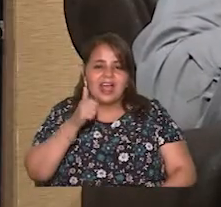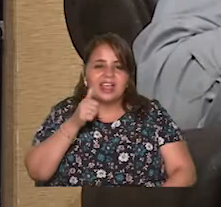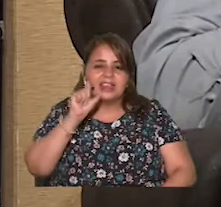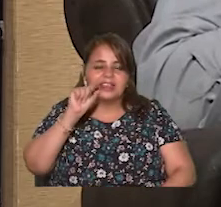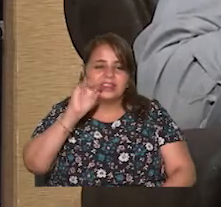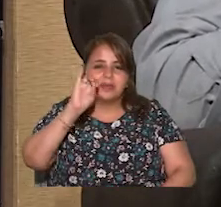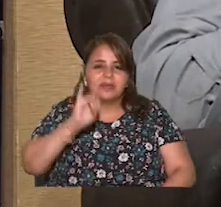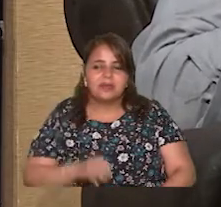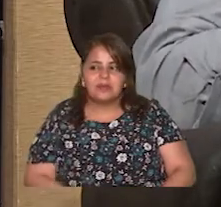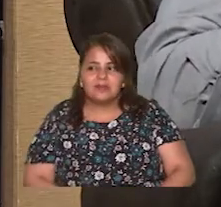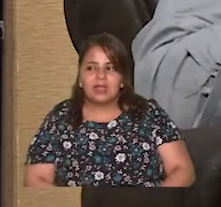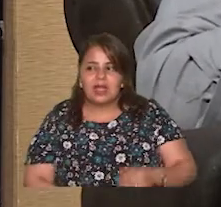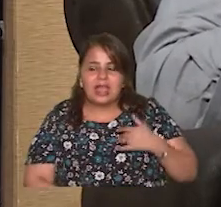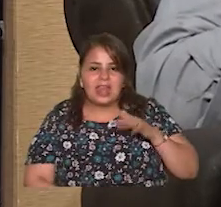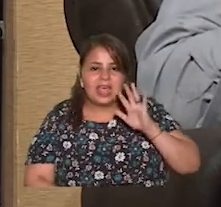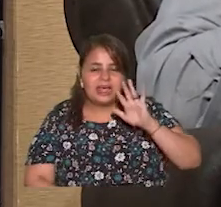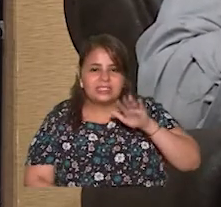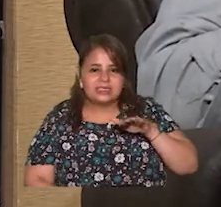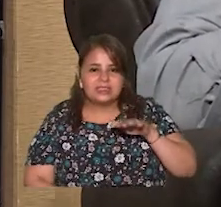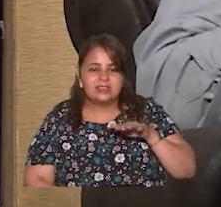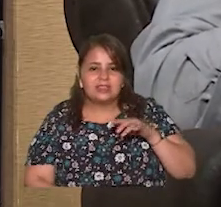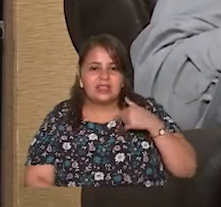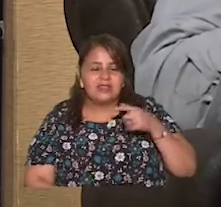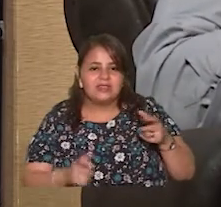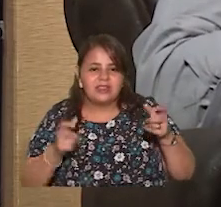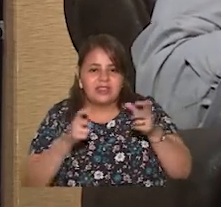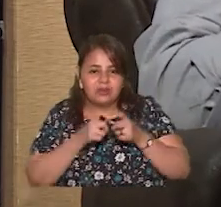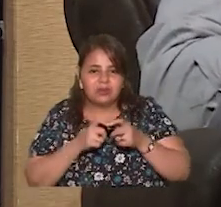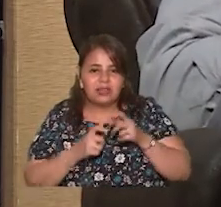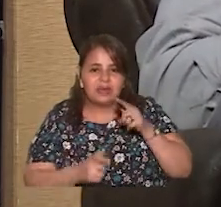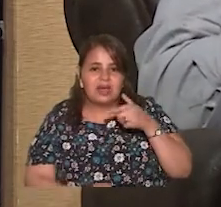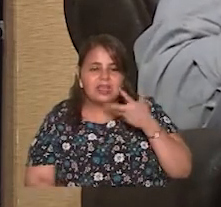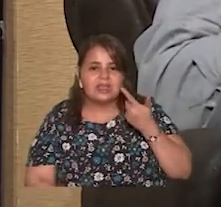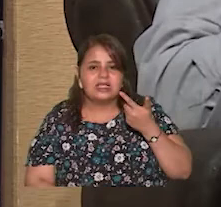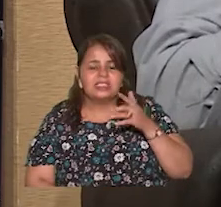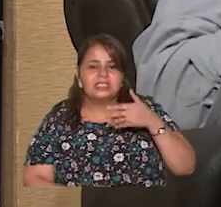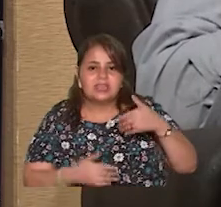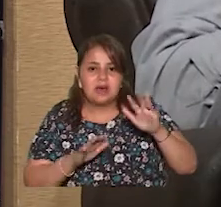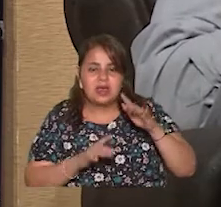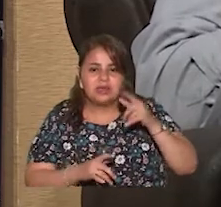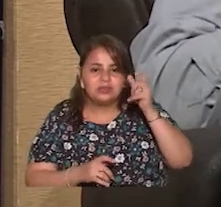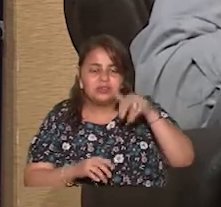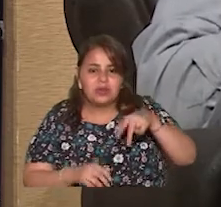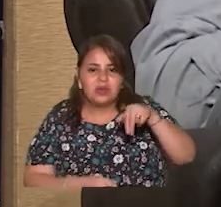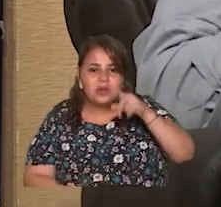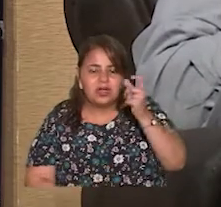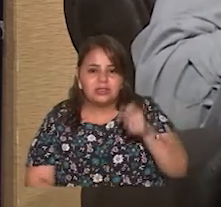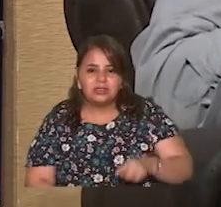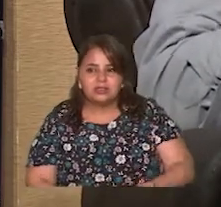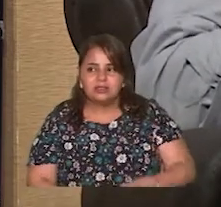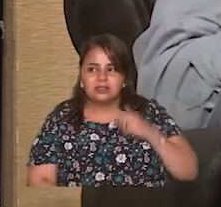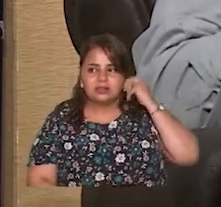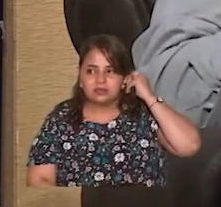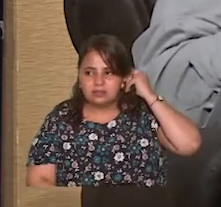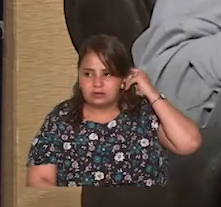تمشي لوحدها اصلا. يعني انا لو جينا من الناحيه الاجتماعيه دايما اقول هو ليه سابها تمشي لوحدها؟ لا يعني فكره الصمت، يعني خلينا اقول لك